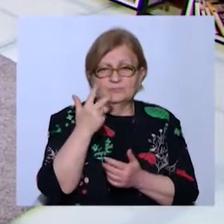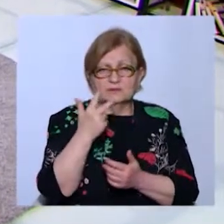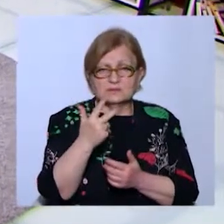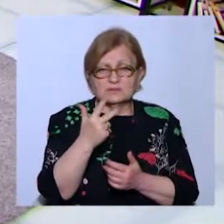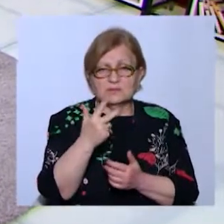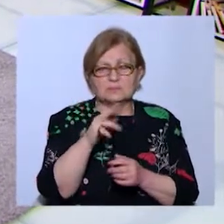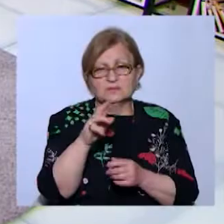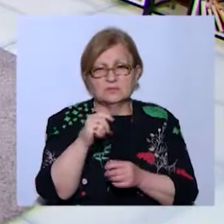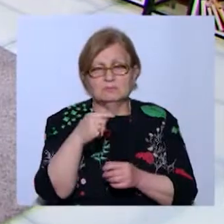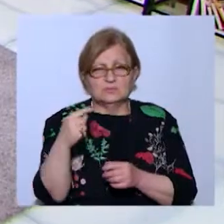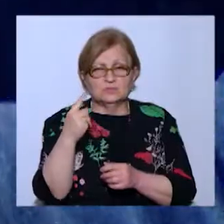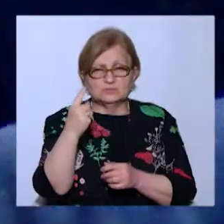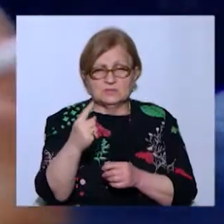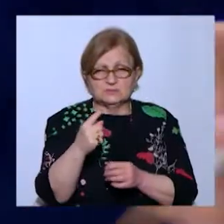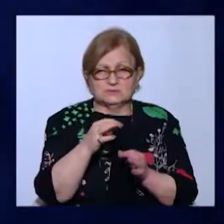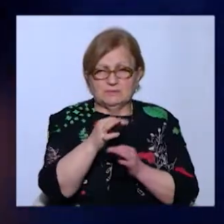მინუს 1.